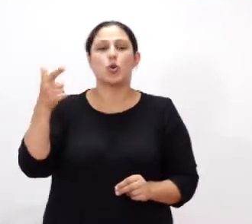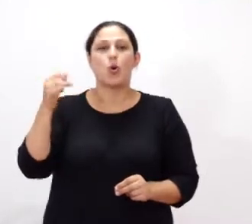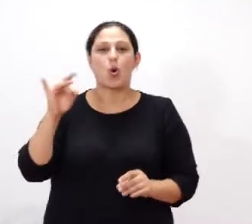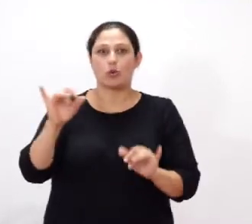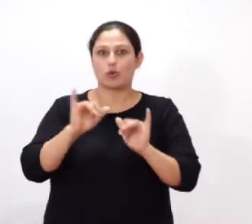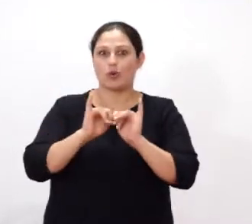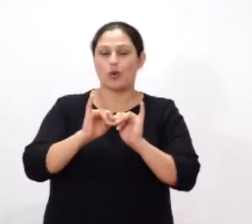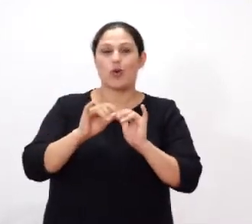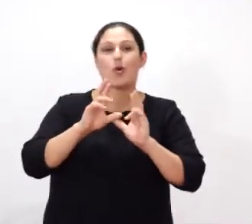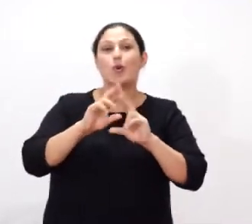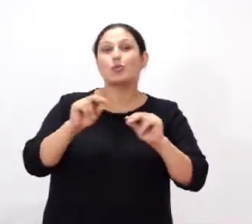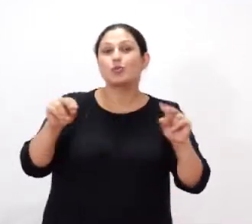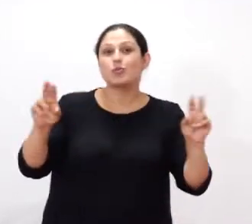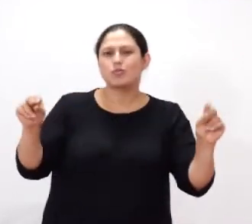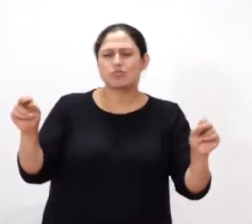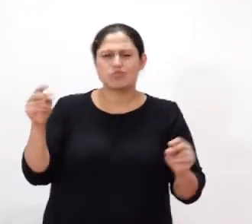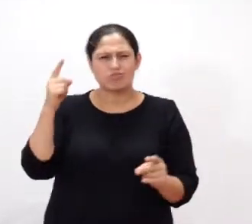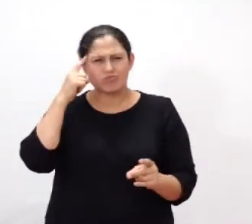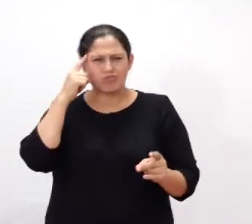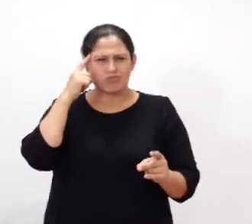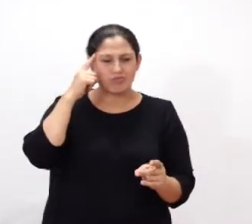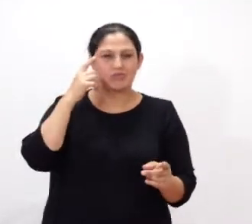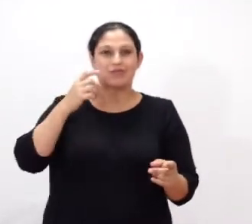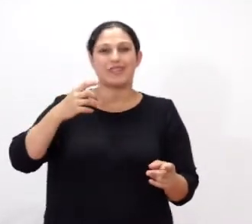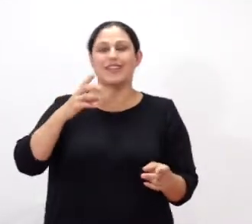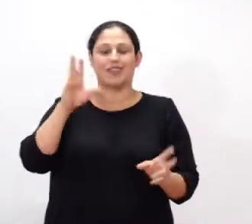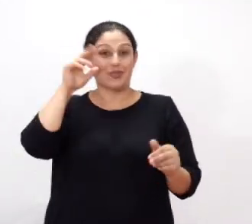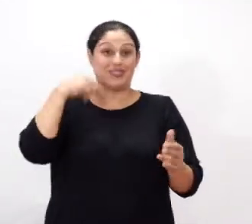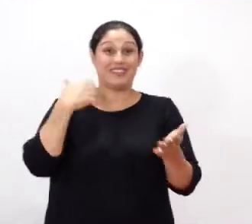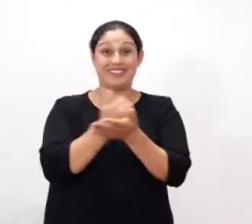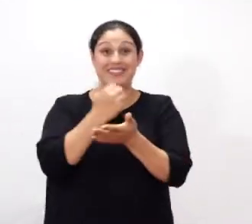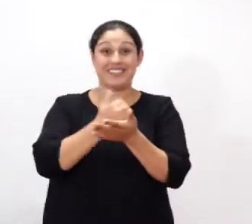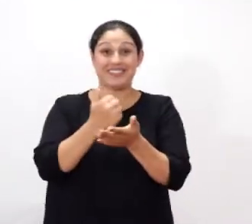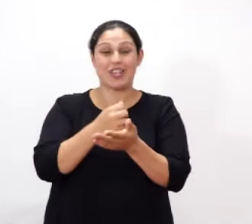آموزگار یافتم